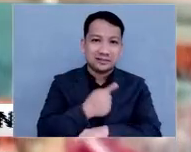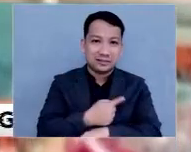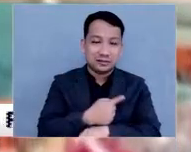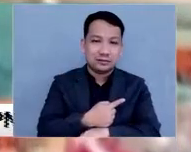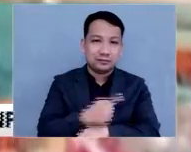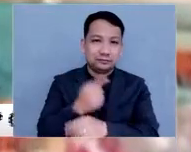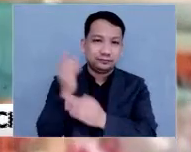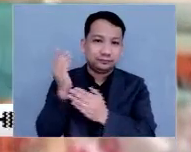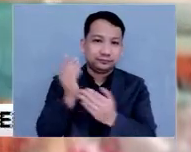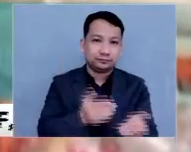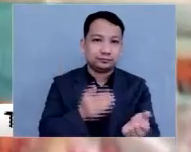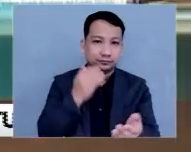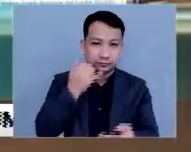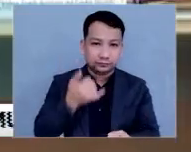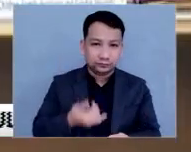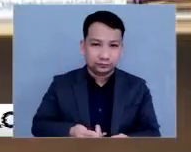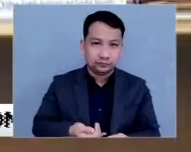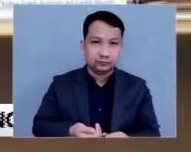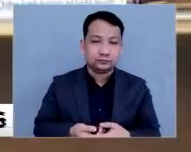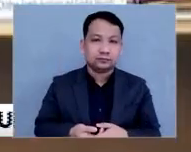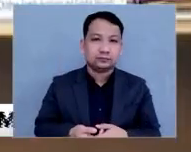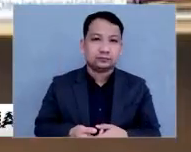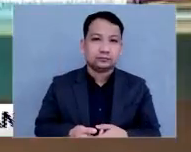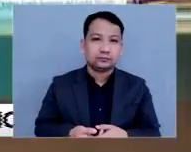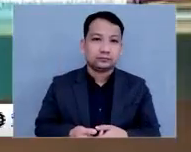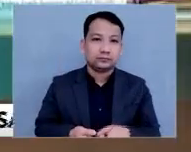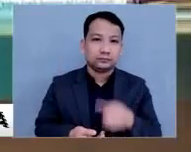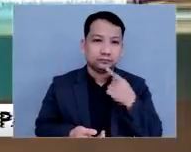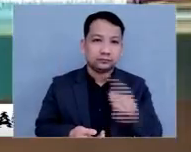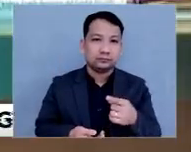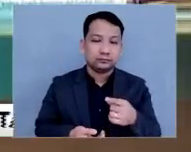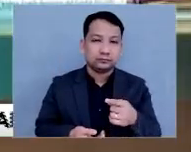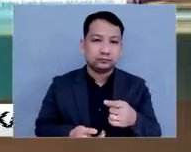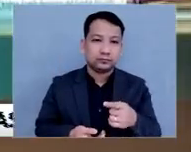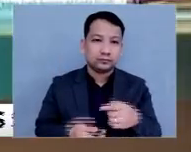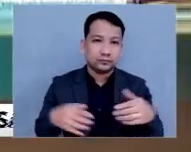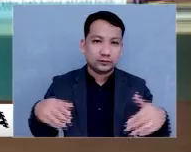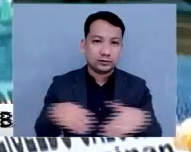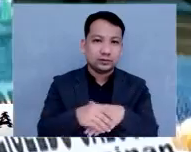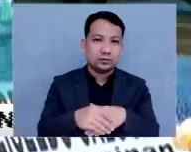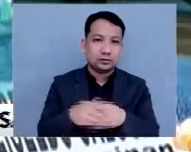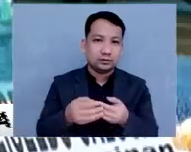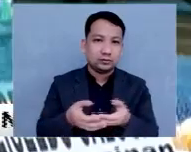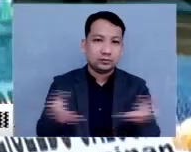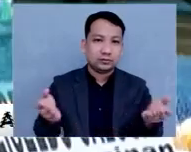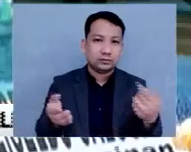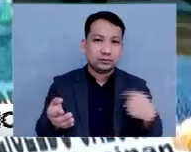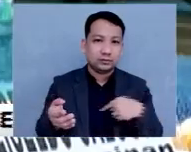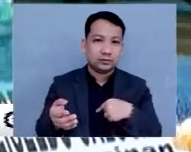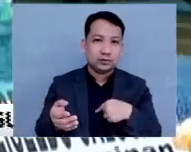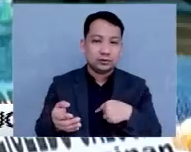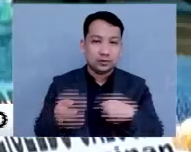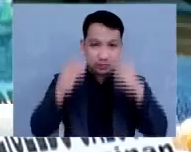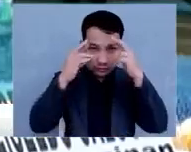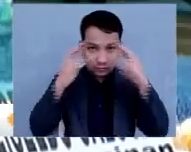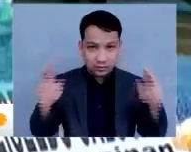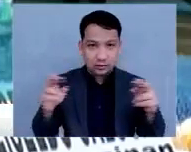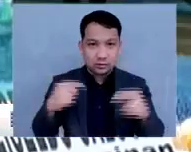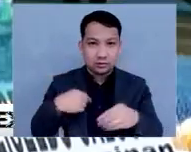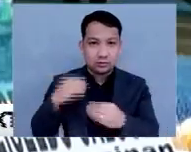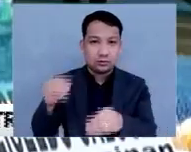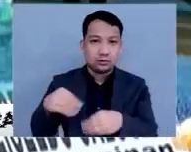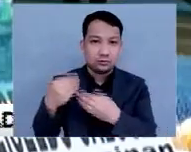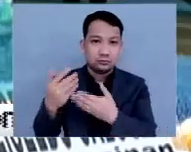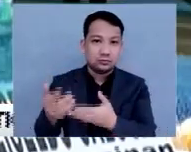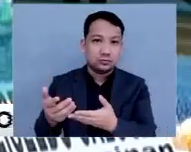po ako ng imbitasyon po doon po sa kasalang bayan at Syempre po your honor Mayor din po yung Pagbibigyan ko